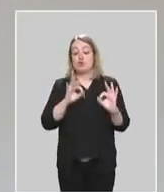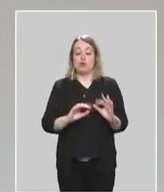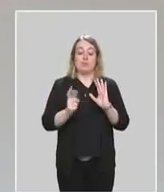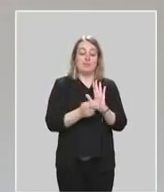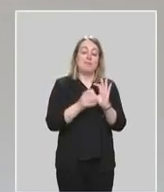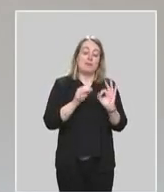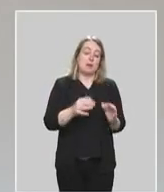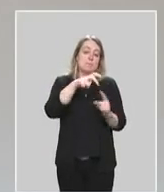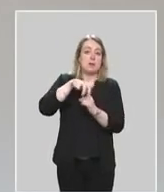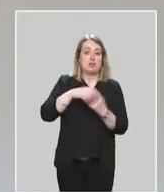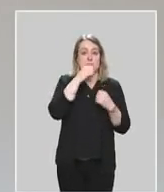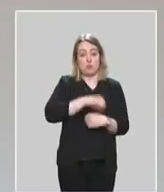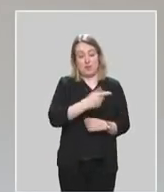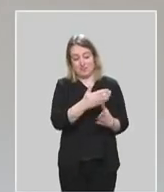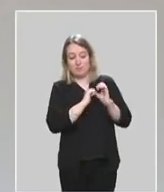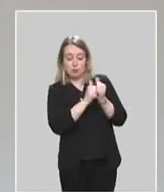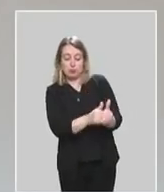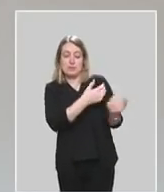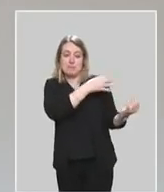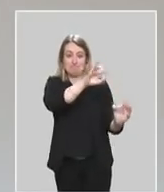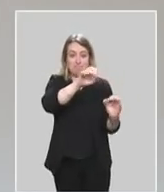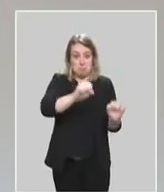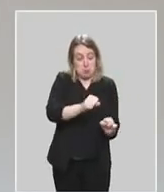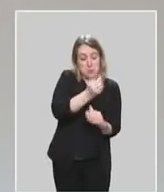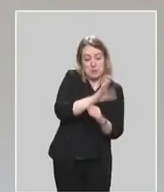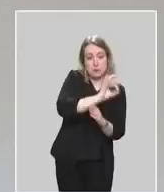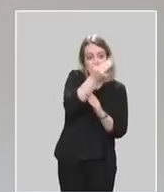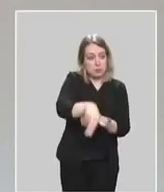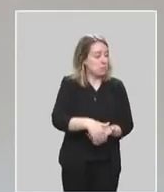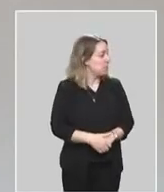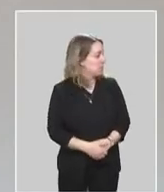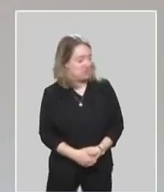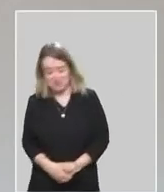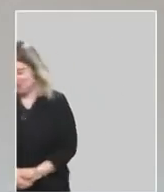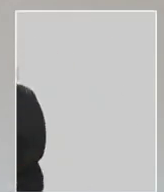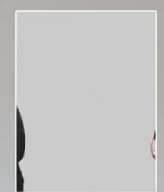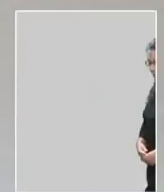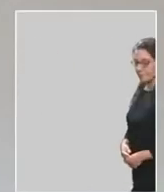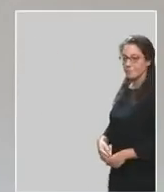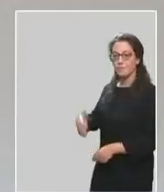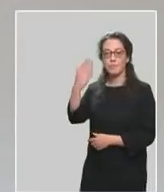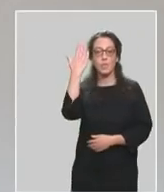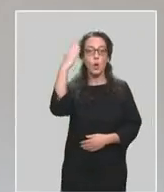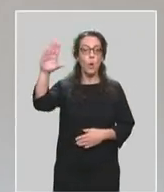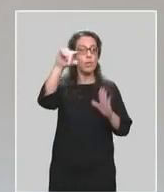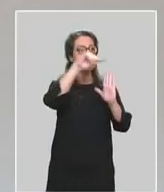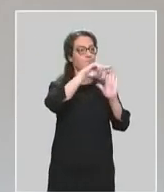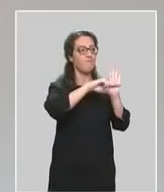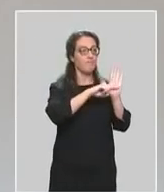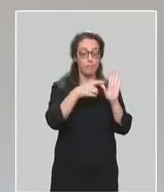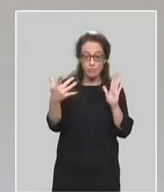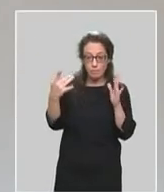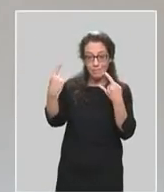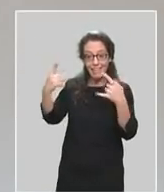sera lui aussi désormais soumis au pass sanitaire. Je le disais, parmi les autres mesures barrières, il y a l'aération. C'est une